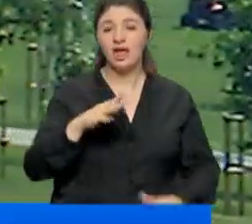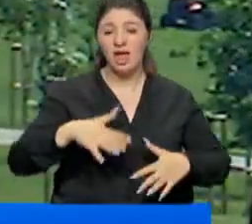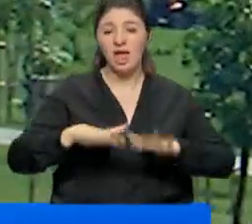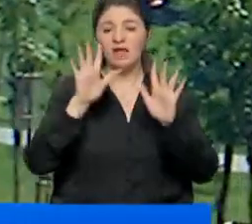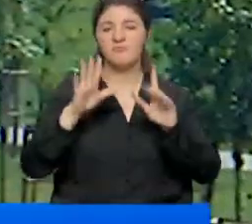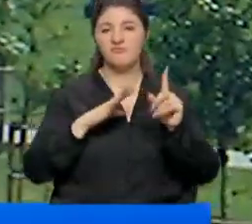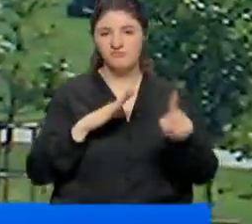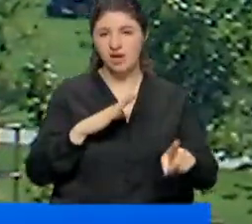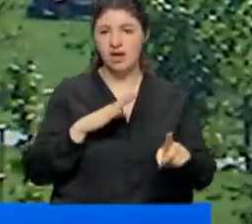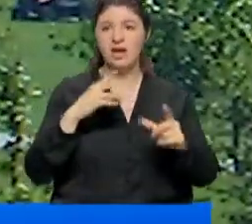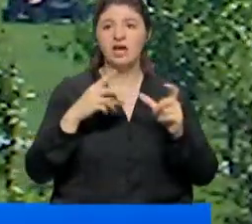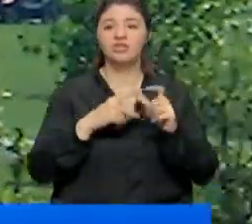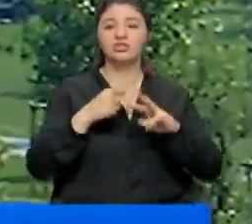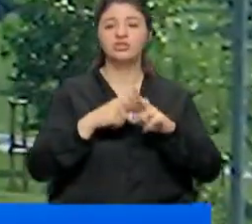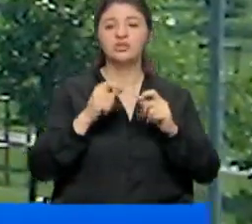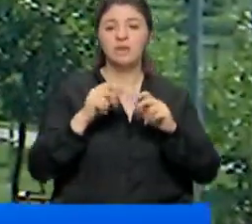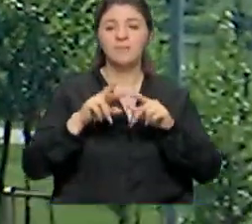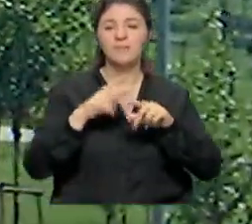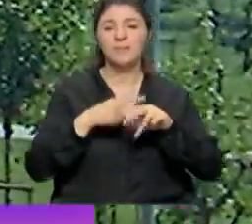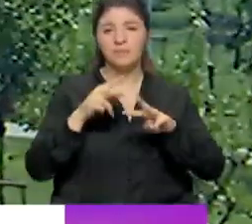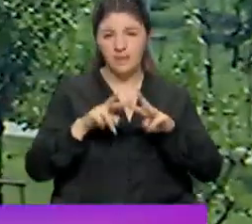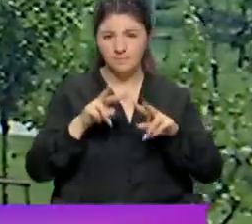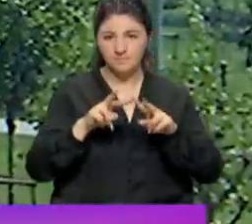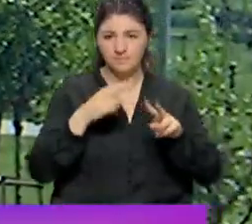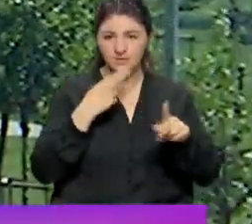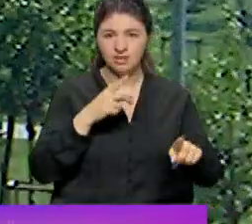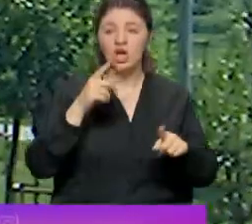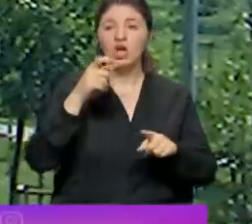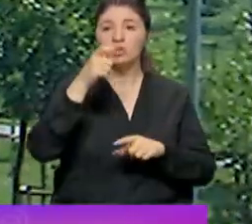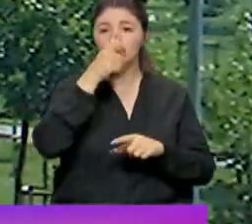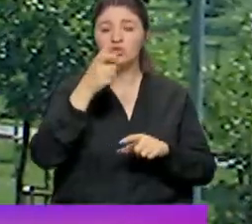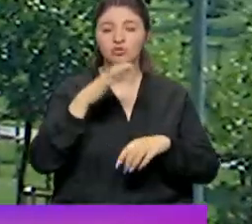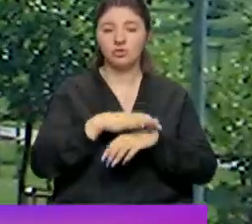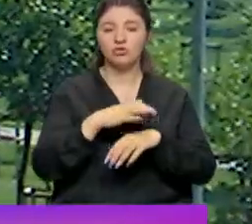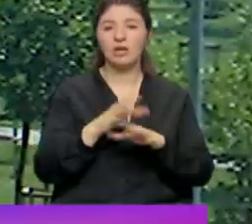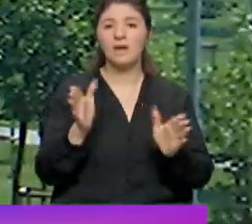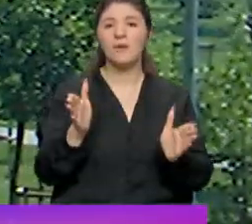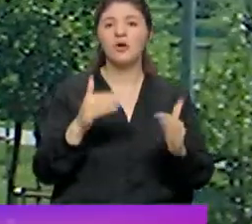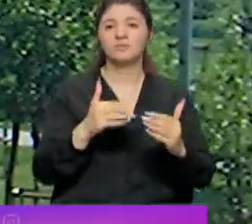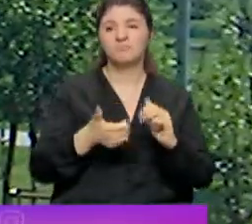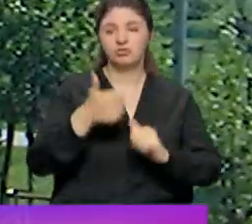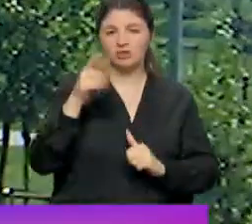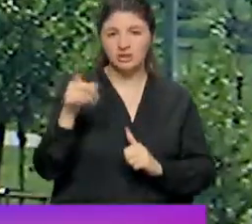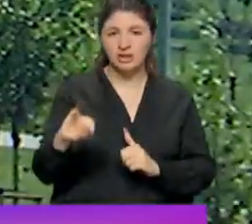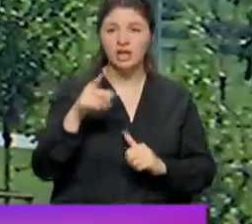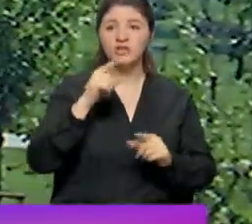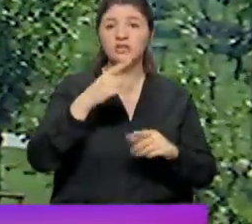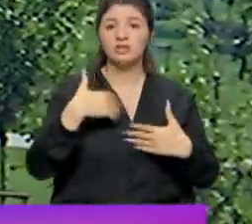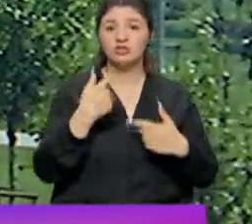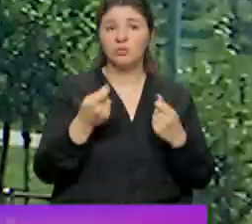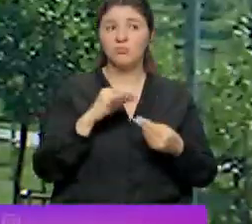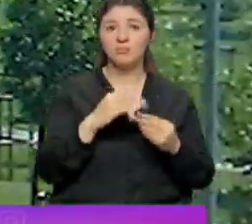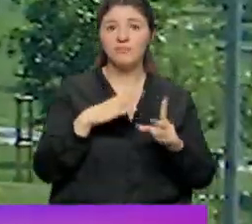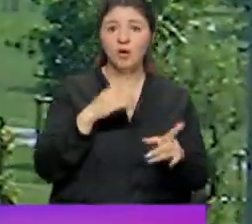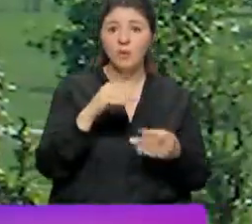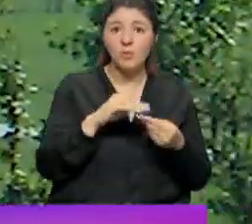eylemleri var Şebnem korur fincancı Türk Tabipler Birliği Başkanı beyaz bitik düzenleyecekler Çünkü sağlık çalışanlarının sorunları